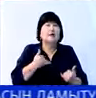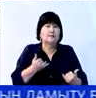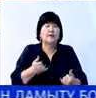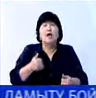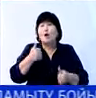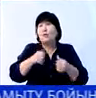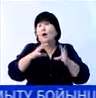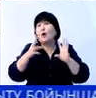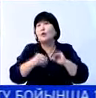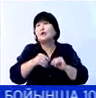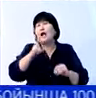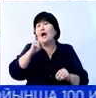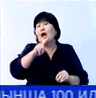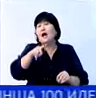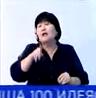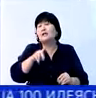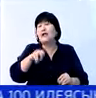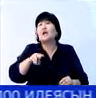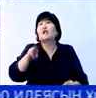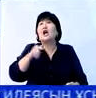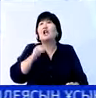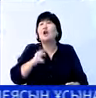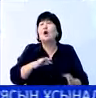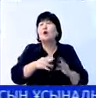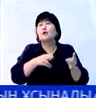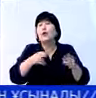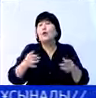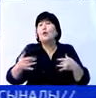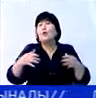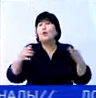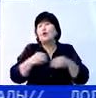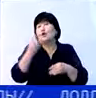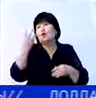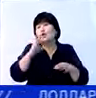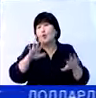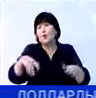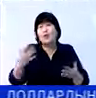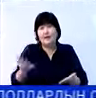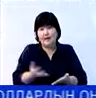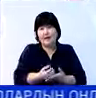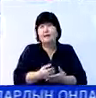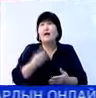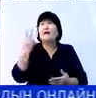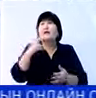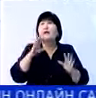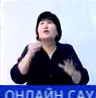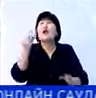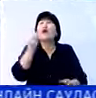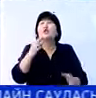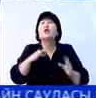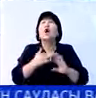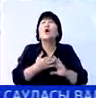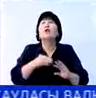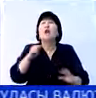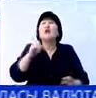Байқау қорытындысымен Қазалы және Жаңақорған ауданынан келген өнер ұжымдары 3-ші орынды иеленді. 2-ші орын Шиелі